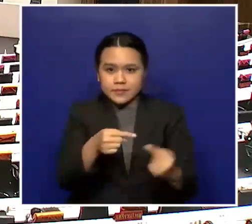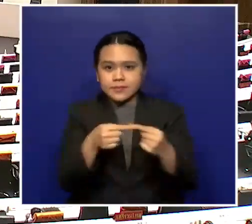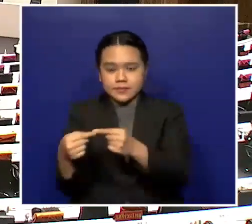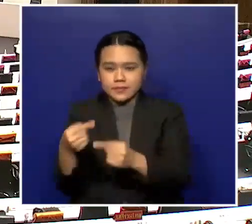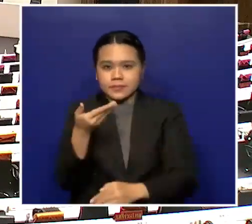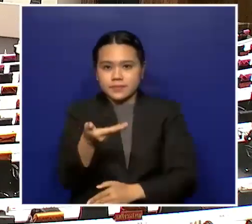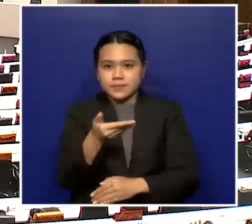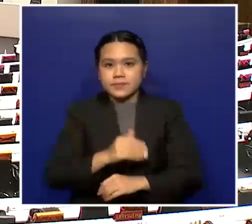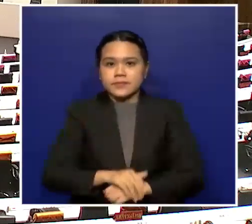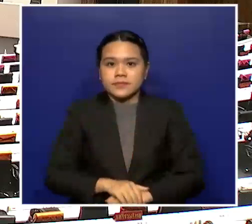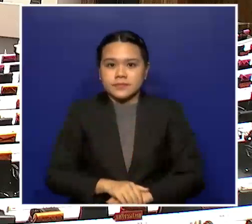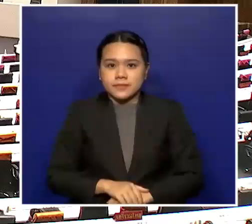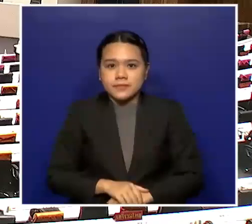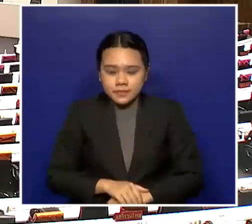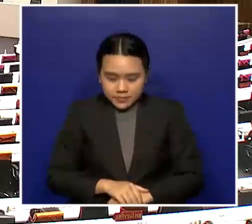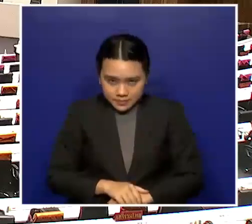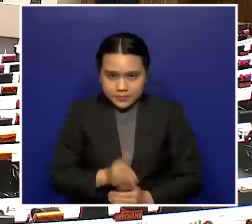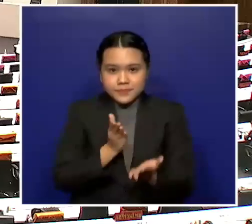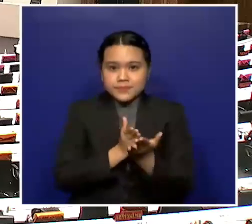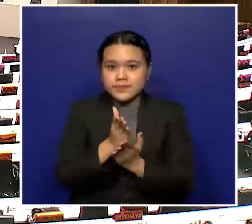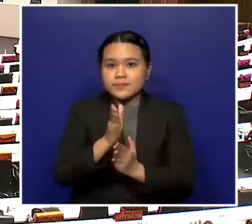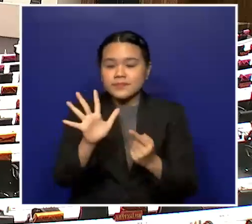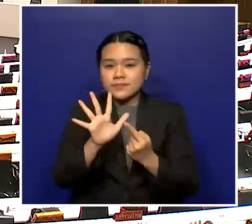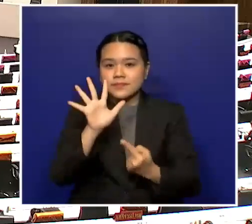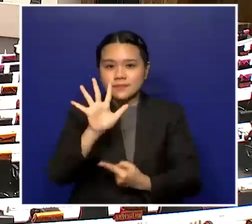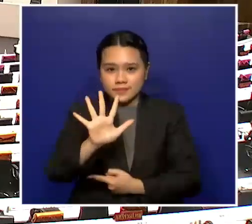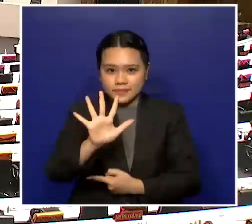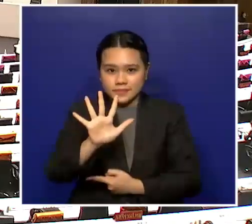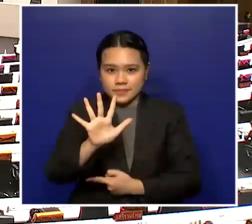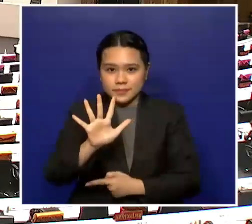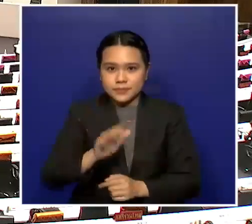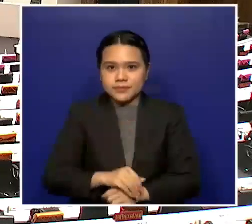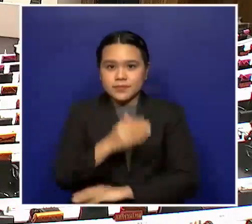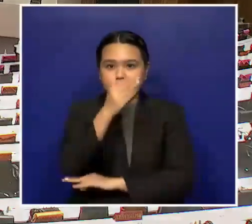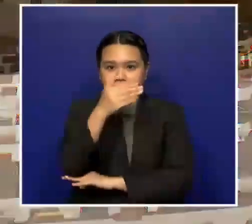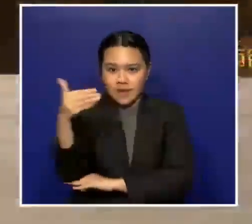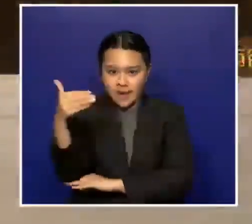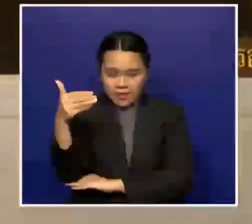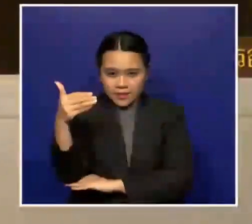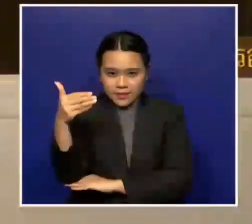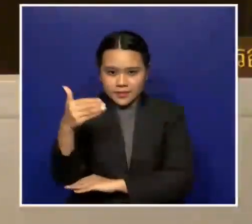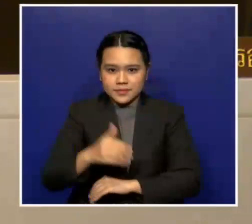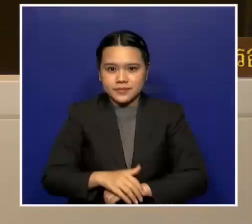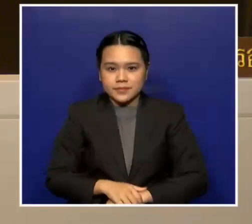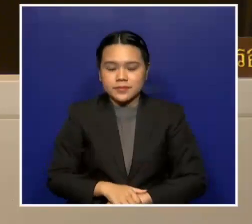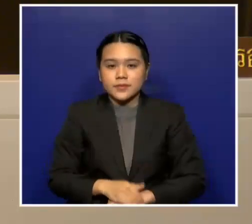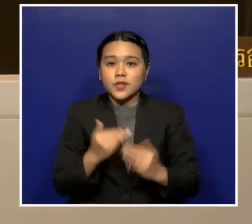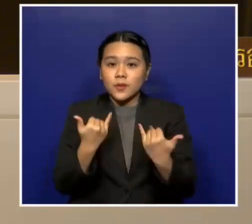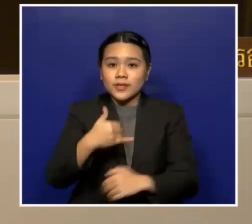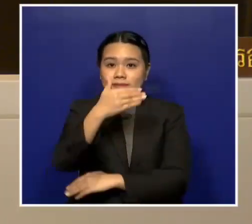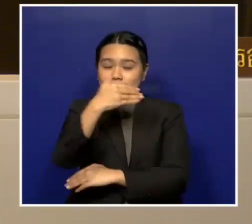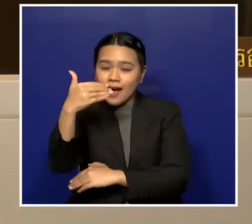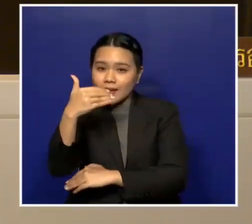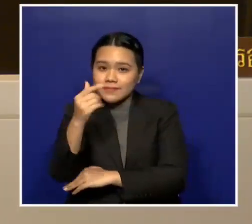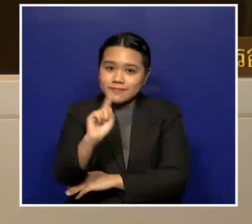ครับ ขออนุญาตเข้าเสาต้นที่5เลยนะครับเขาเรียกว่าชาติวันนี้ชาติเป็นยังไงบ้างครับ